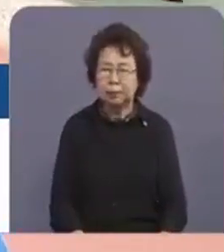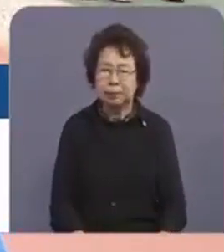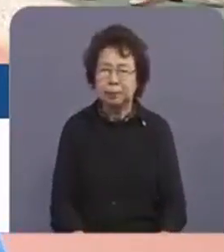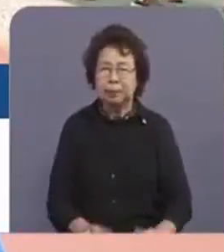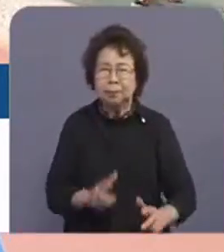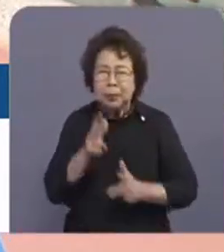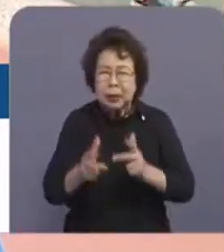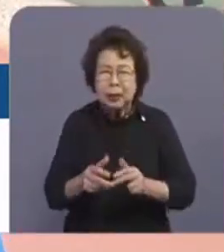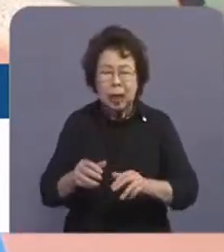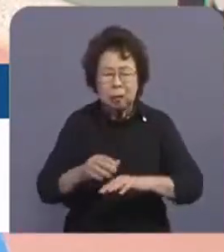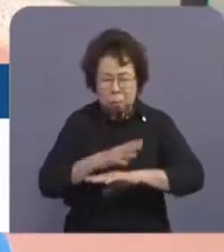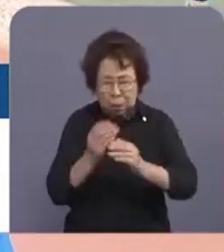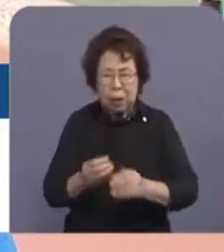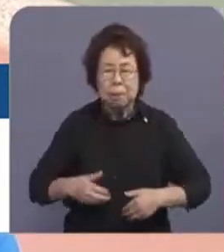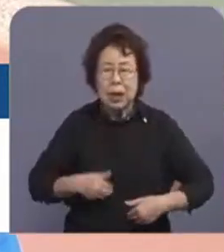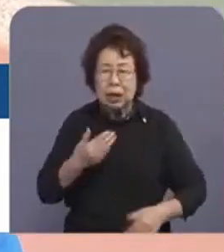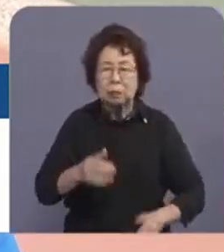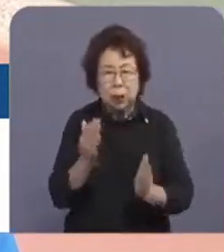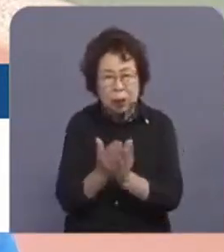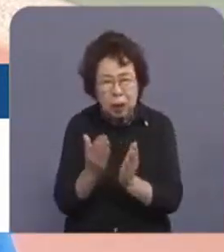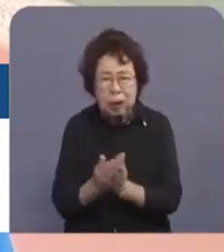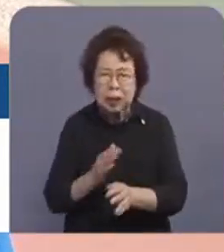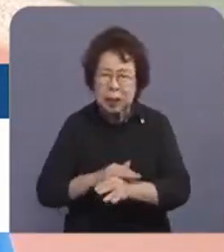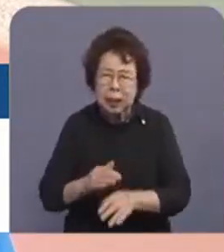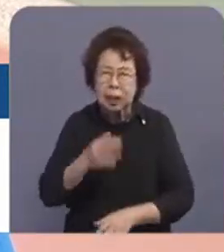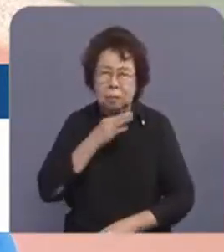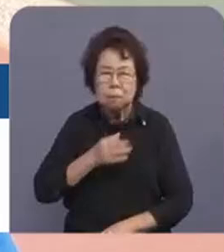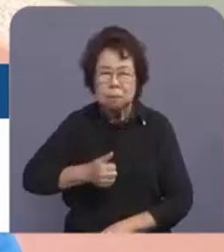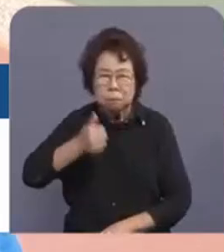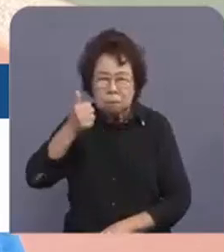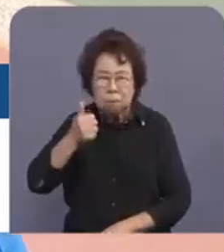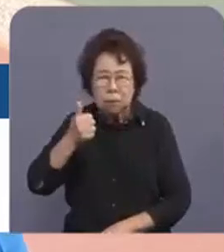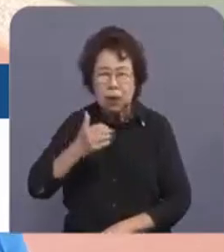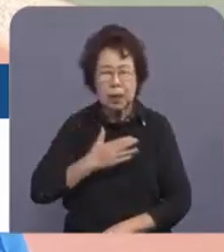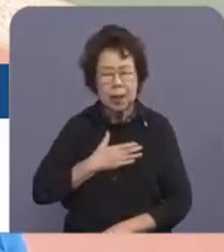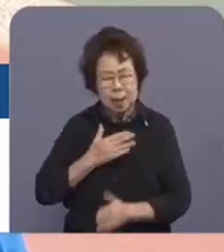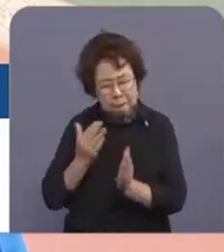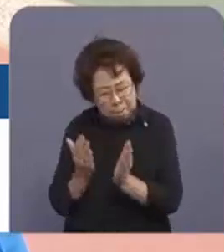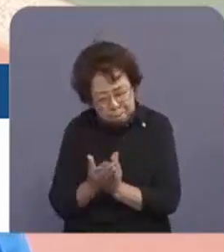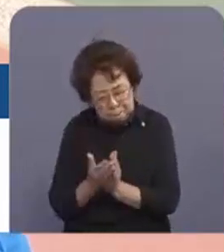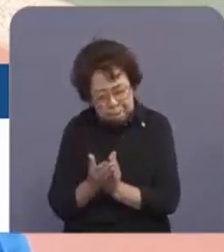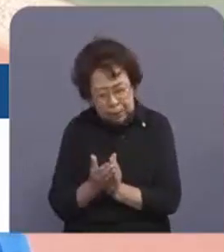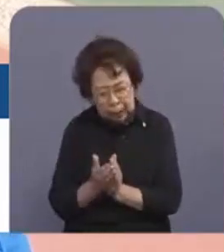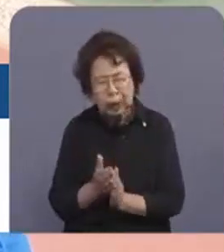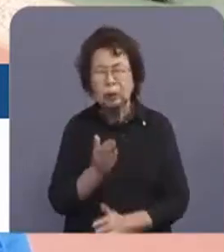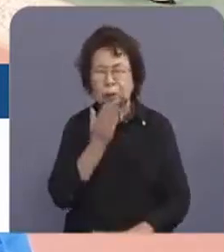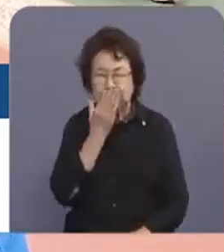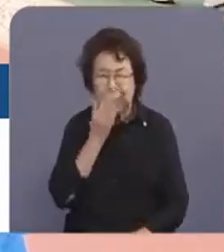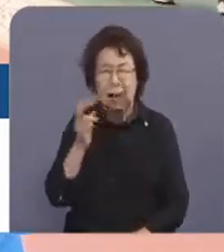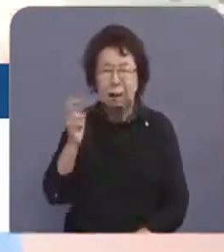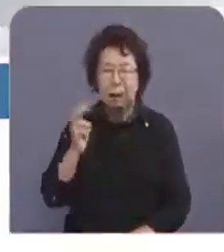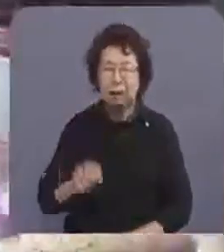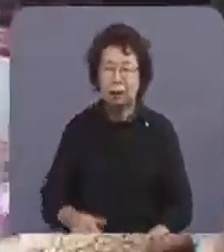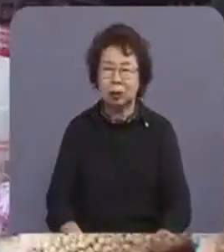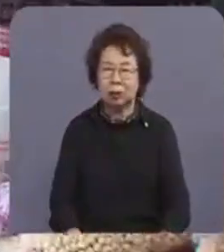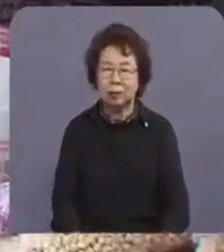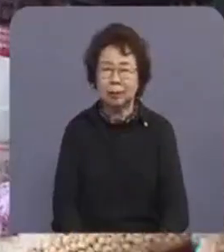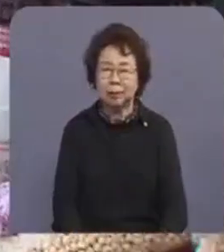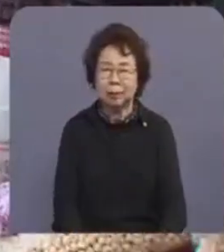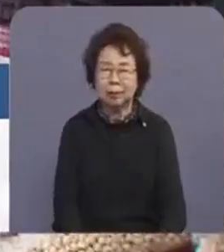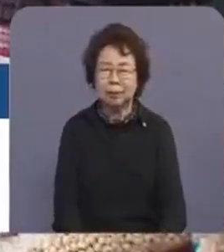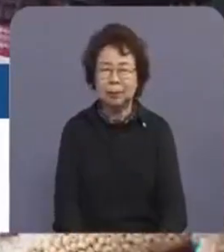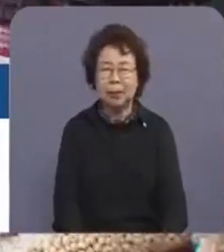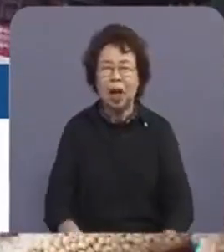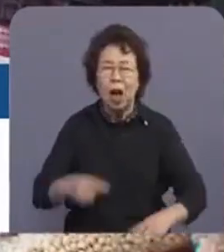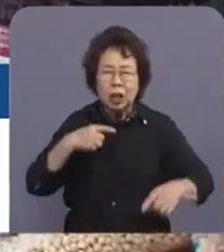굉장히 많습니다. 적절하게 효율적으로, 가장 효율적으로 써야 하는데 제가 적임자다. 정치